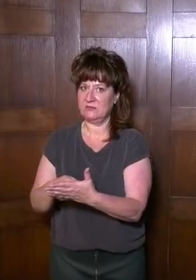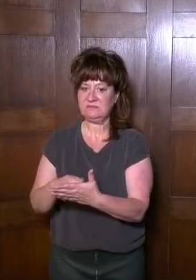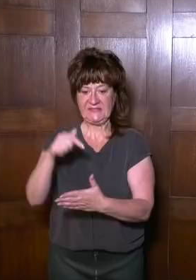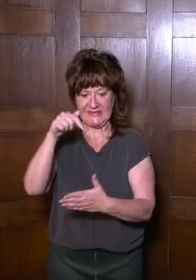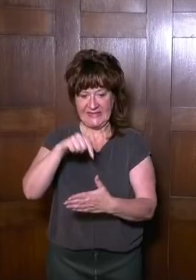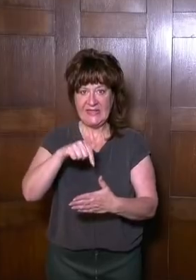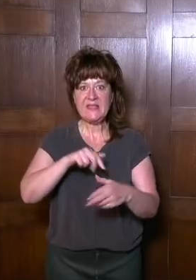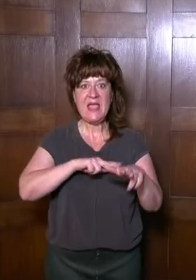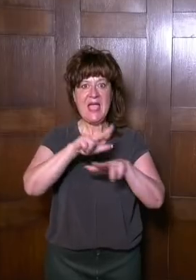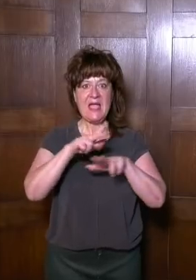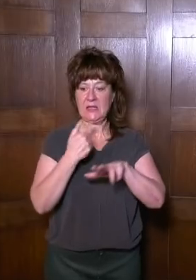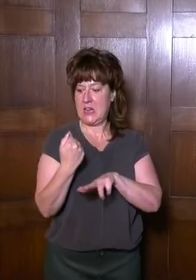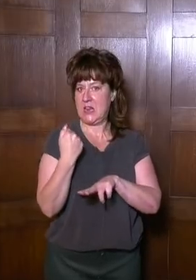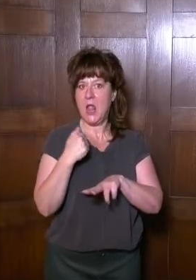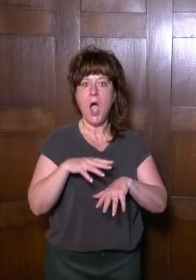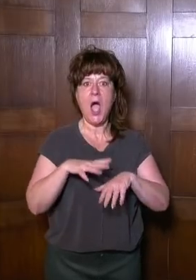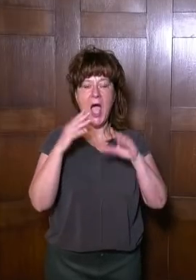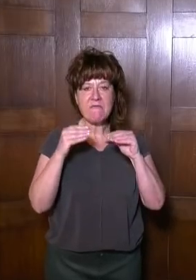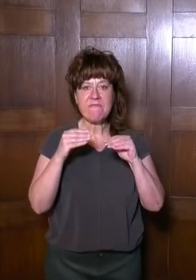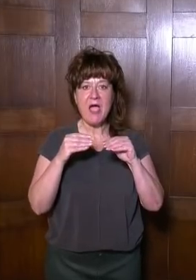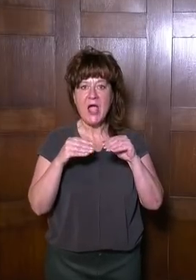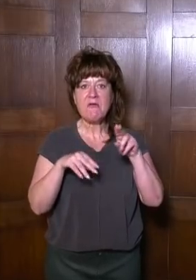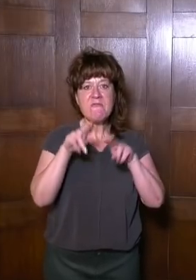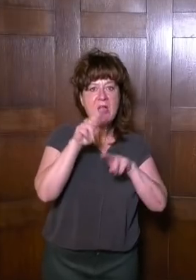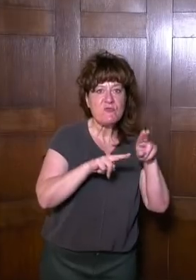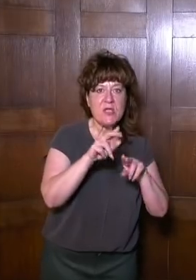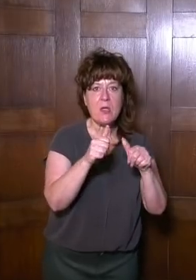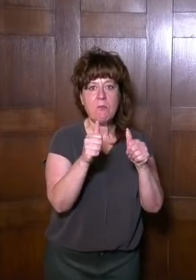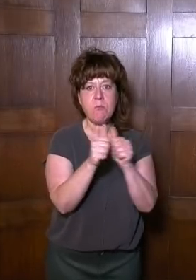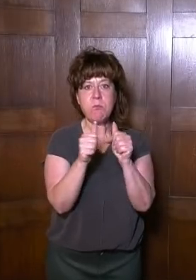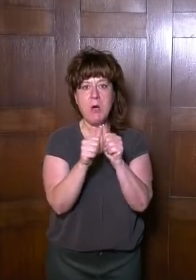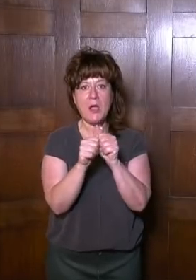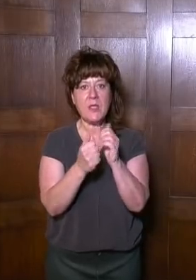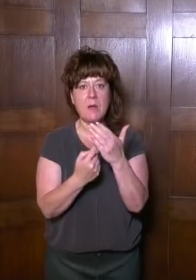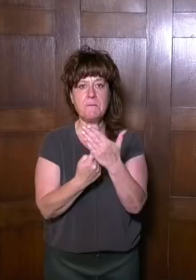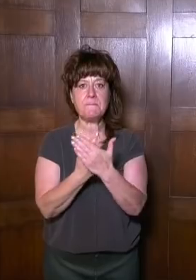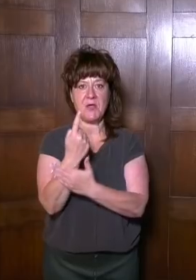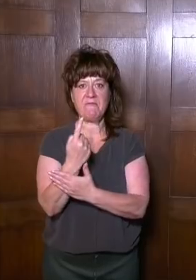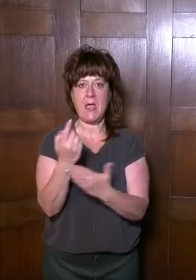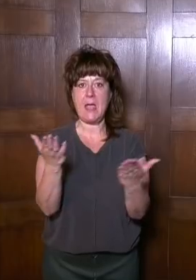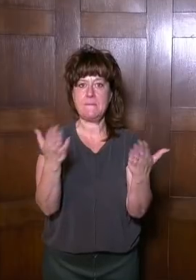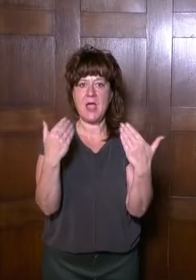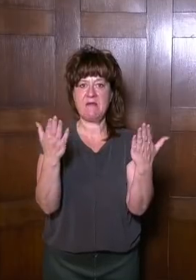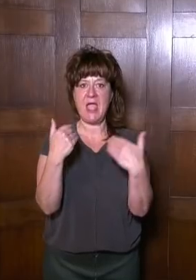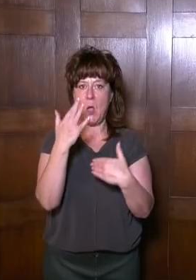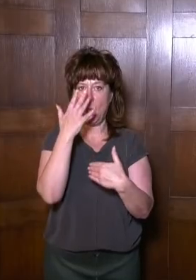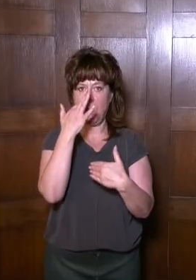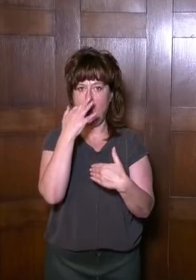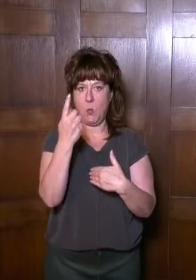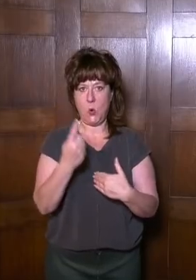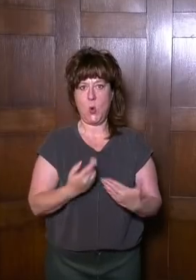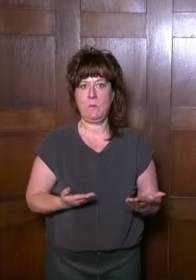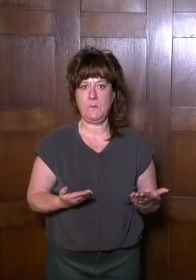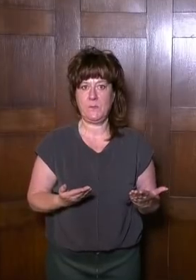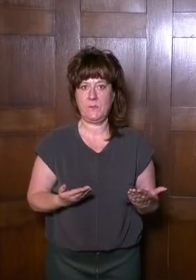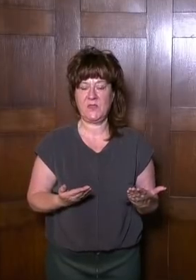die gerade neu angefangen hat, aus ganz verschiedenen Partnern und auf einmal in diese Bewährungsprobe gestellt worden ist, die